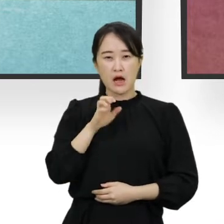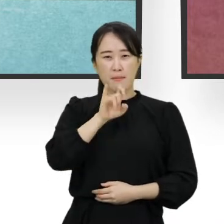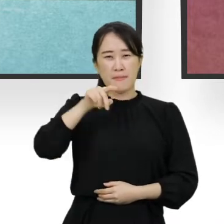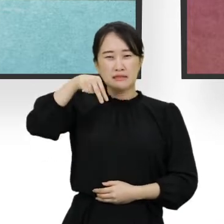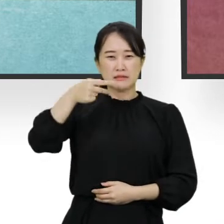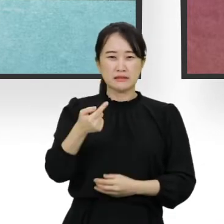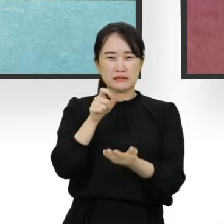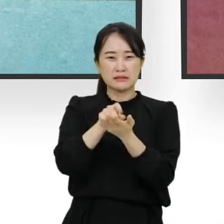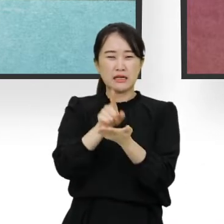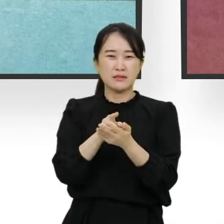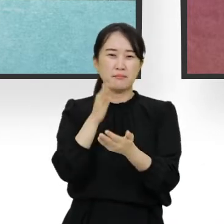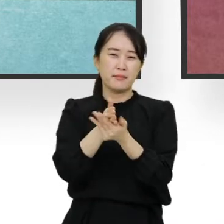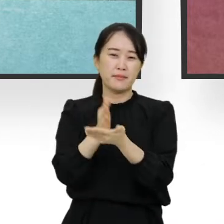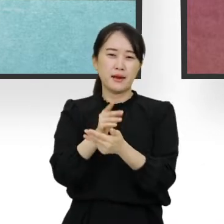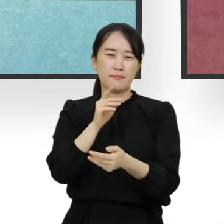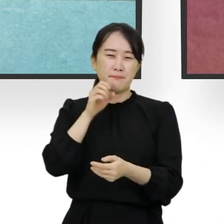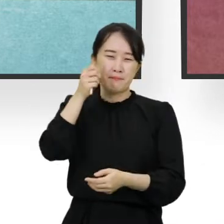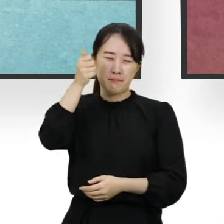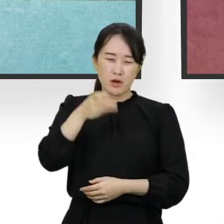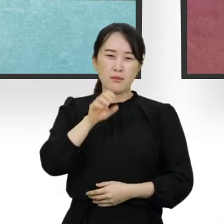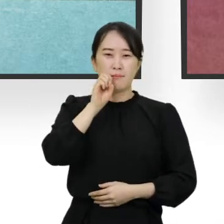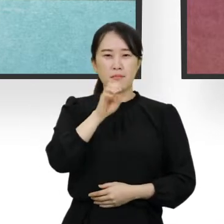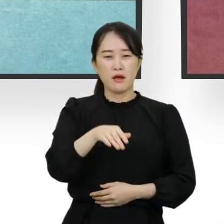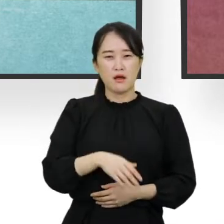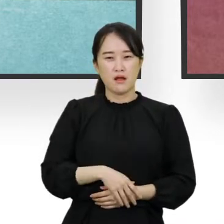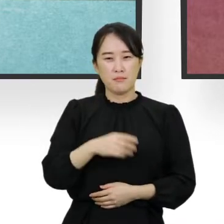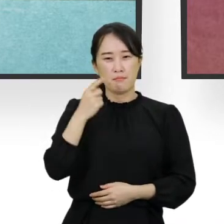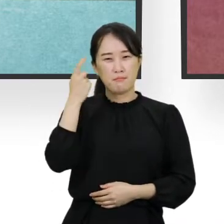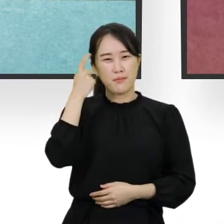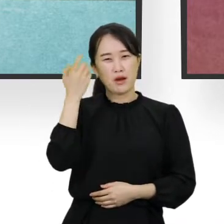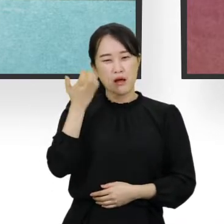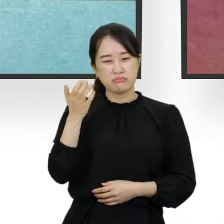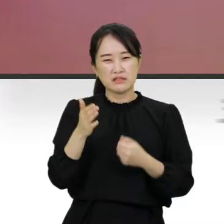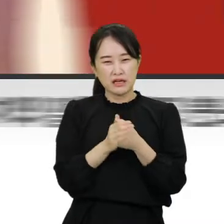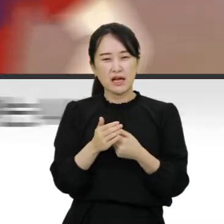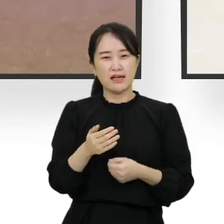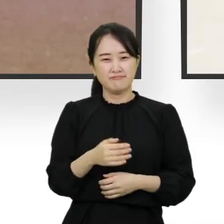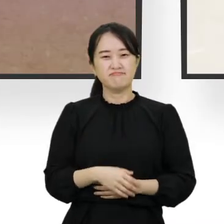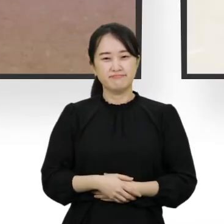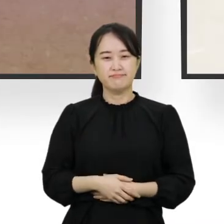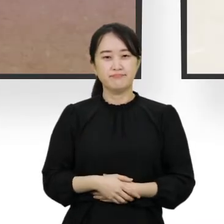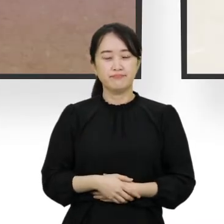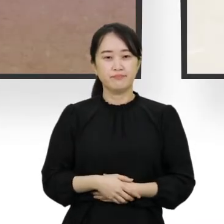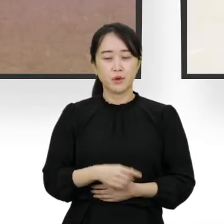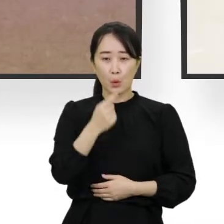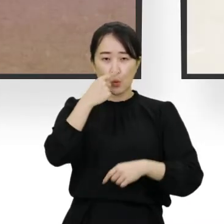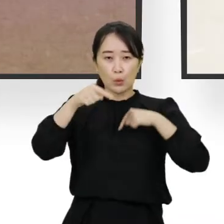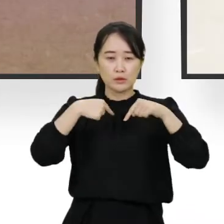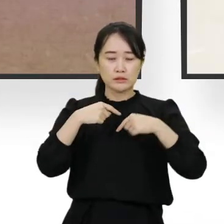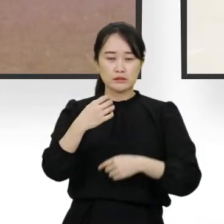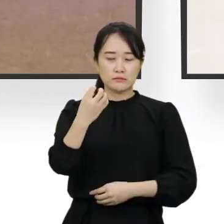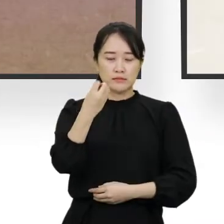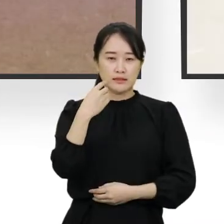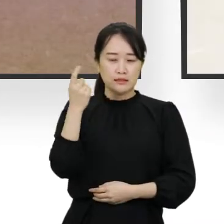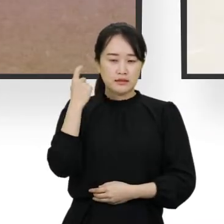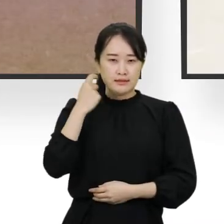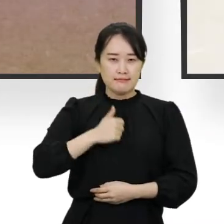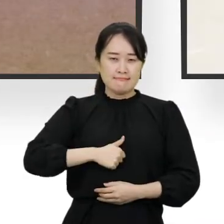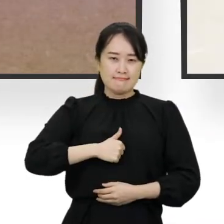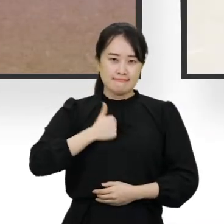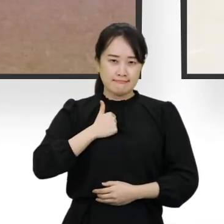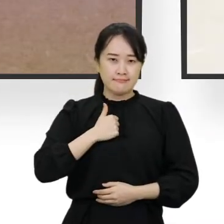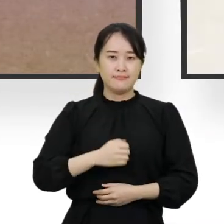하지 말라고 했지. 하긴 머리가 아픈 사람이니원. 코치의 말을 들은 A씨는